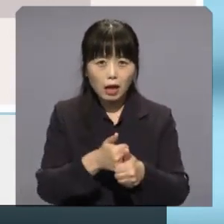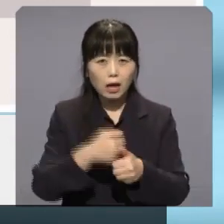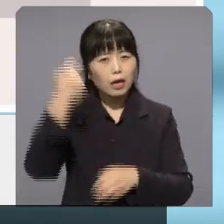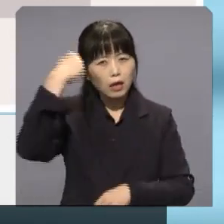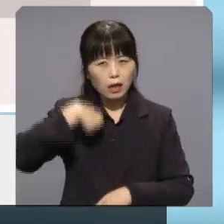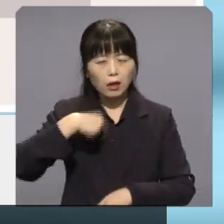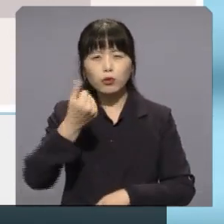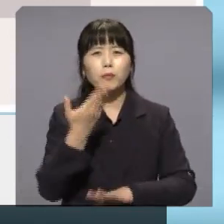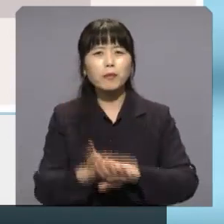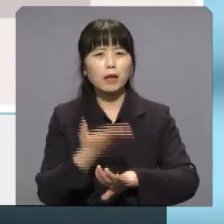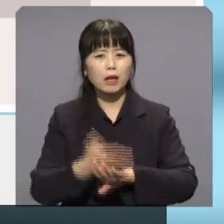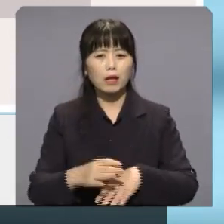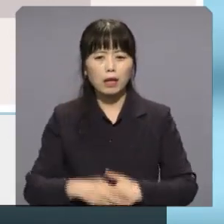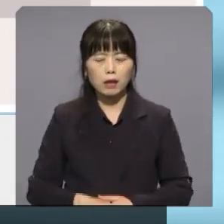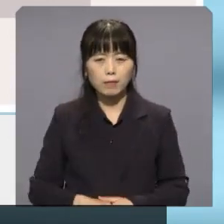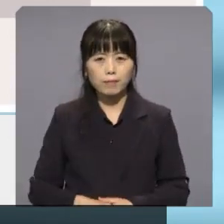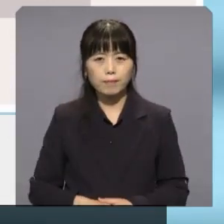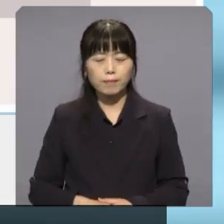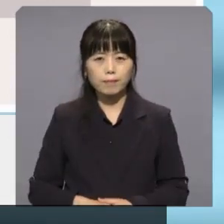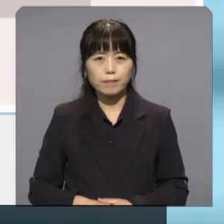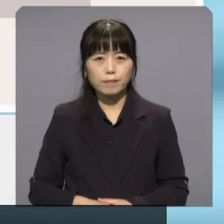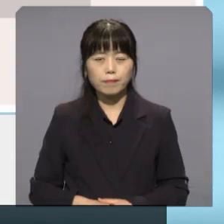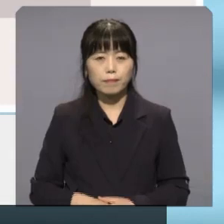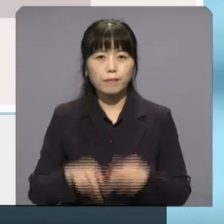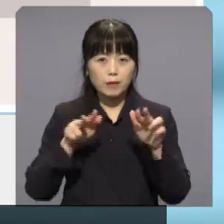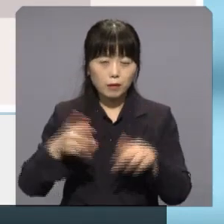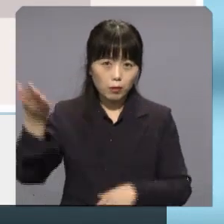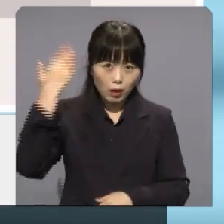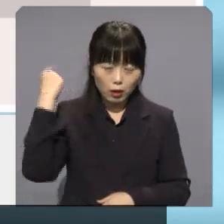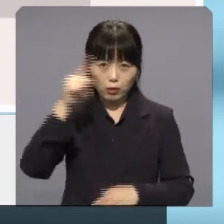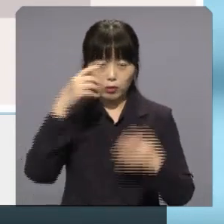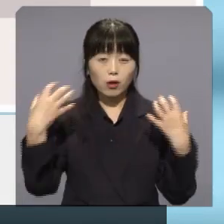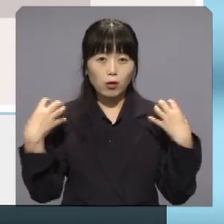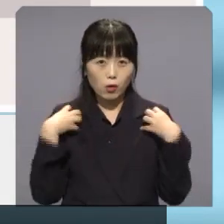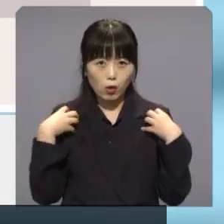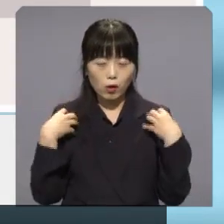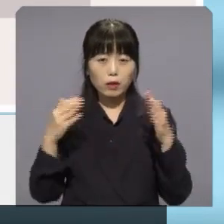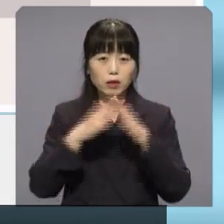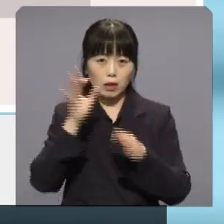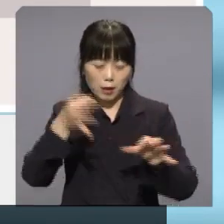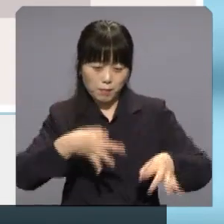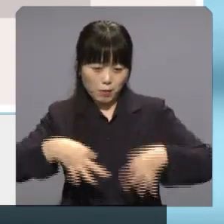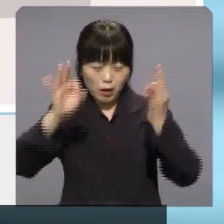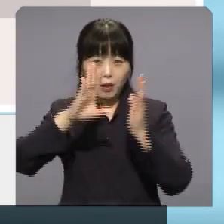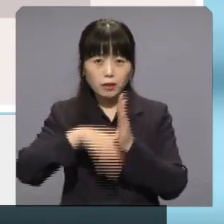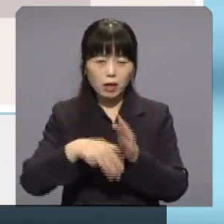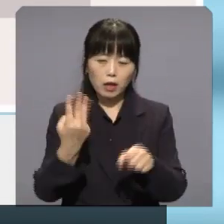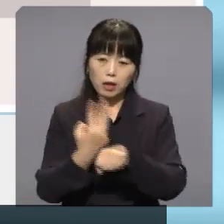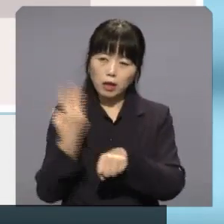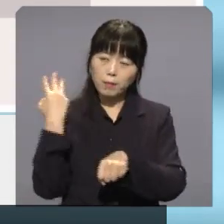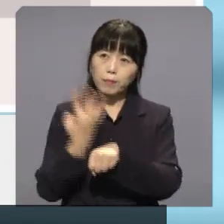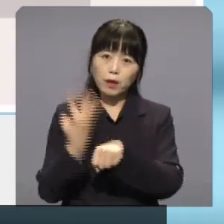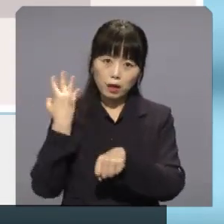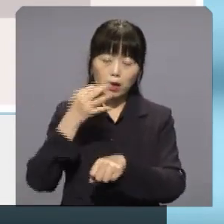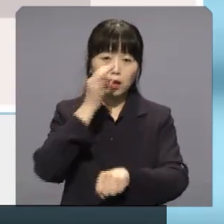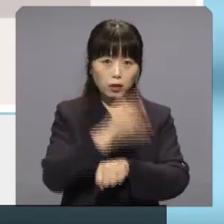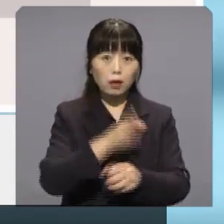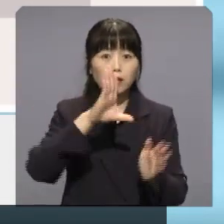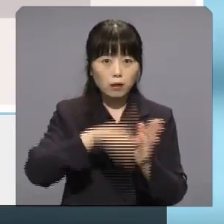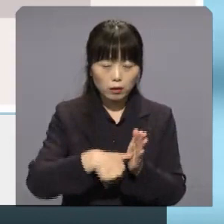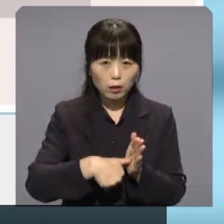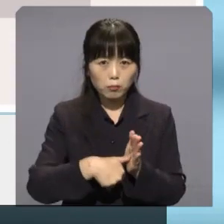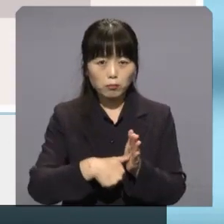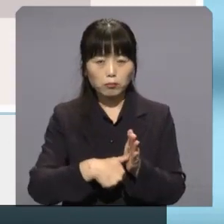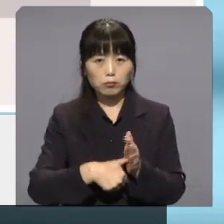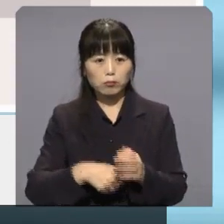온도가 좀 다른 것 드네요 지금 어어 과거 정권에서 지금 굉장히 많이 올려 짜내고 3 4년 전에 사신 분들은 의